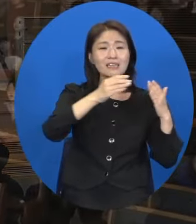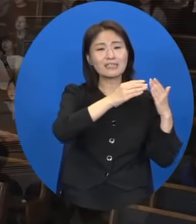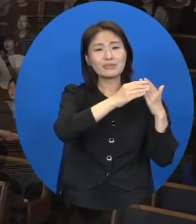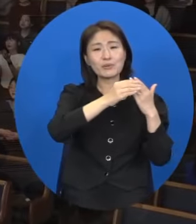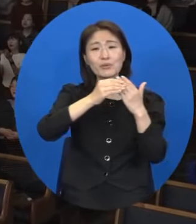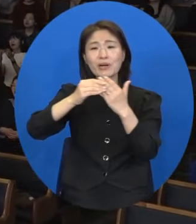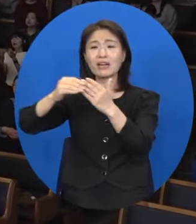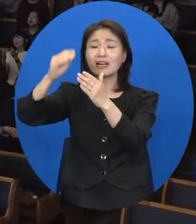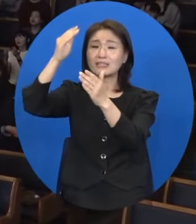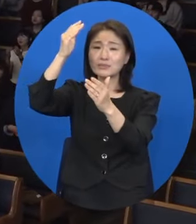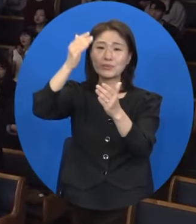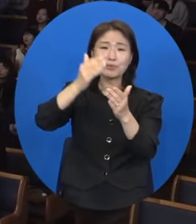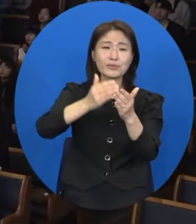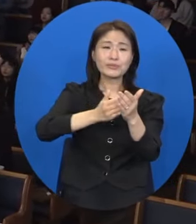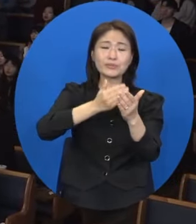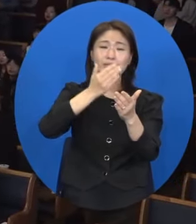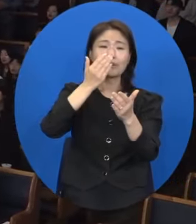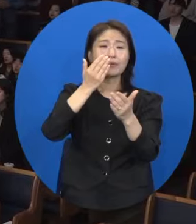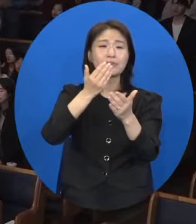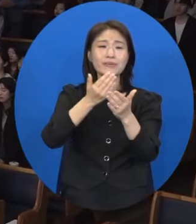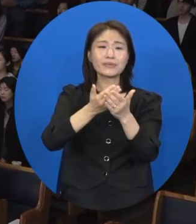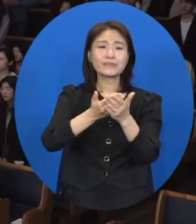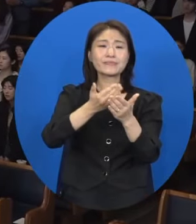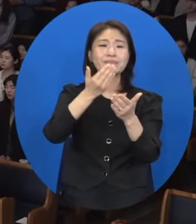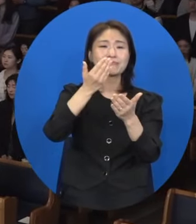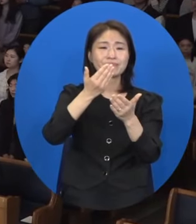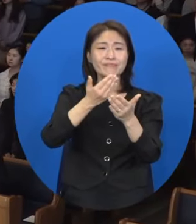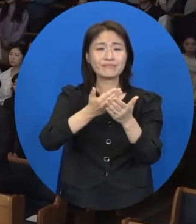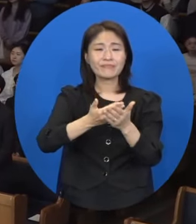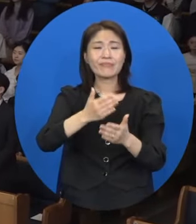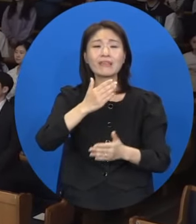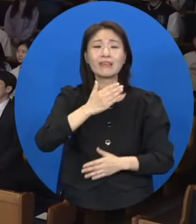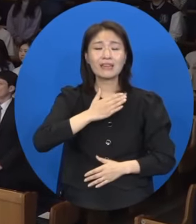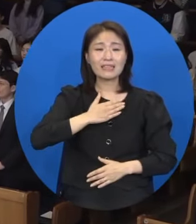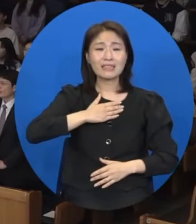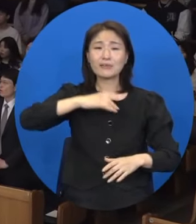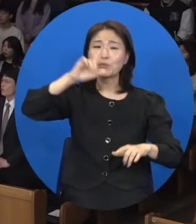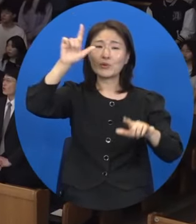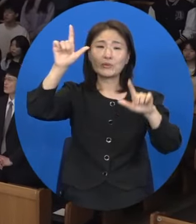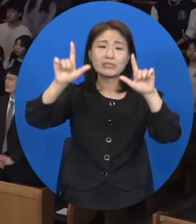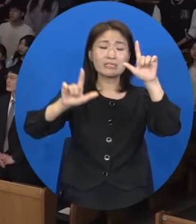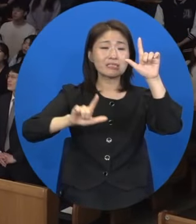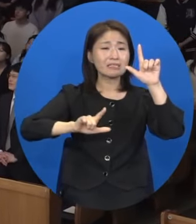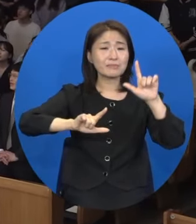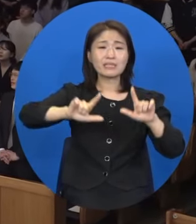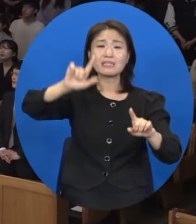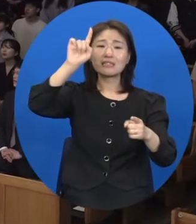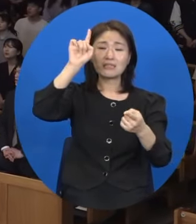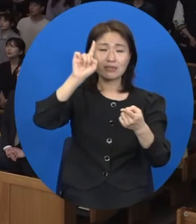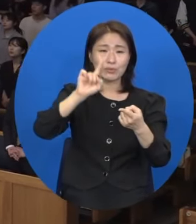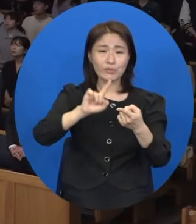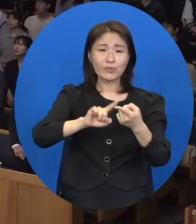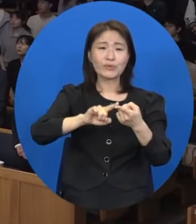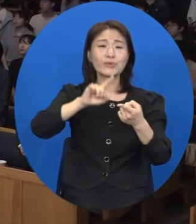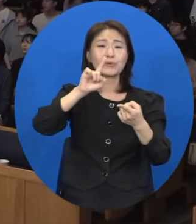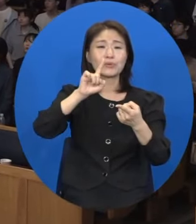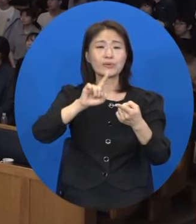날 인도하소서 내 모습 이대로 내 모습